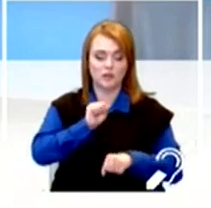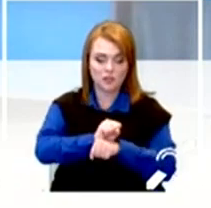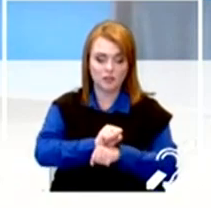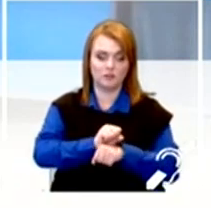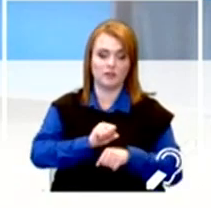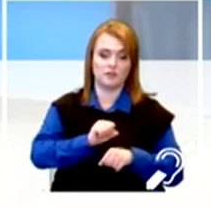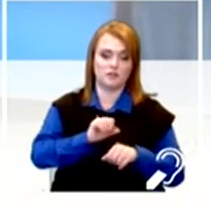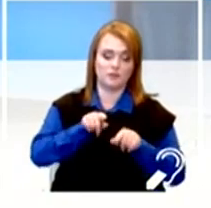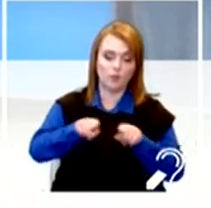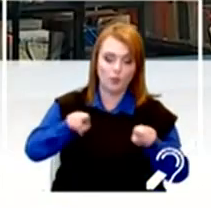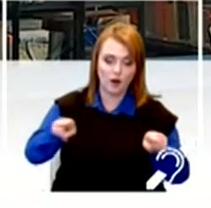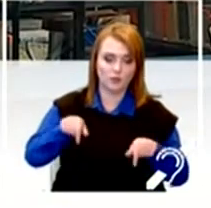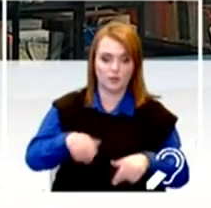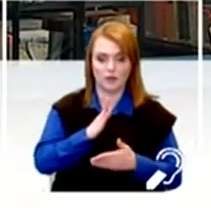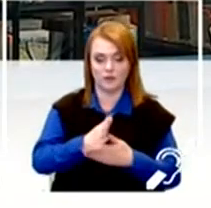Republica Moldova.